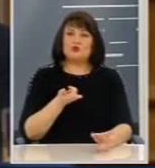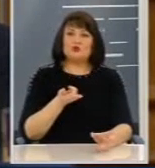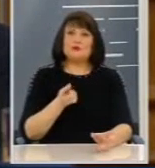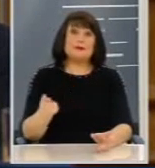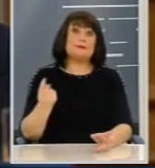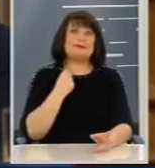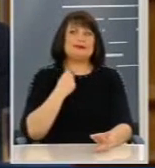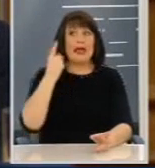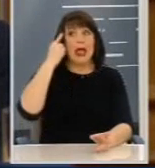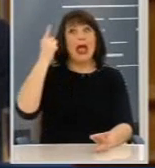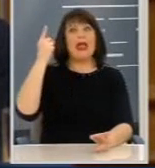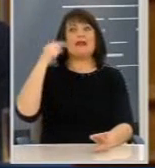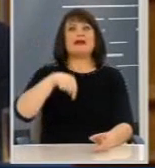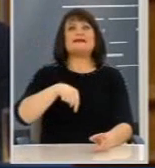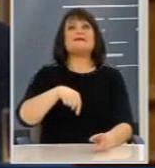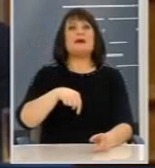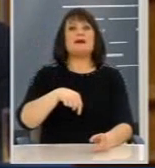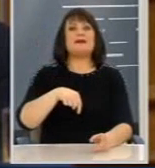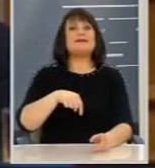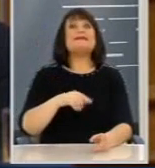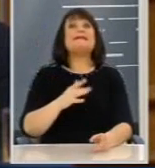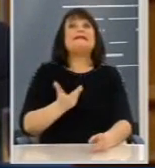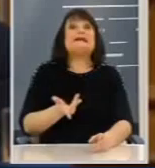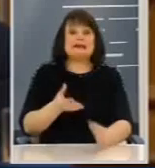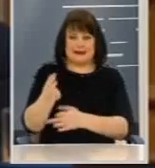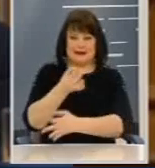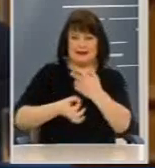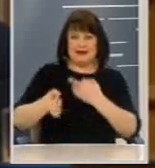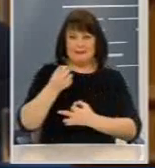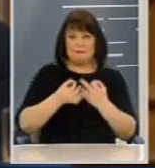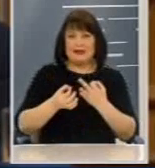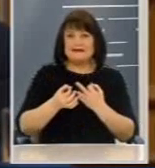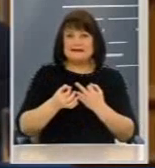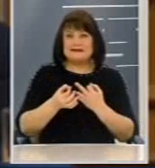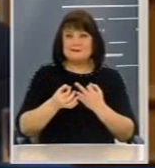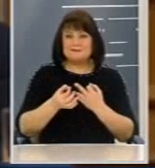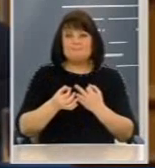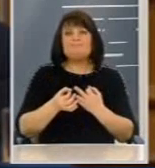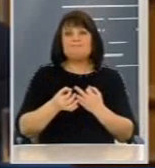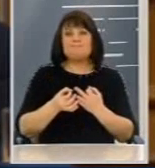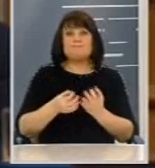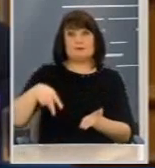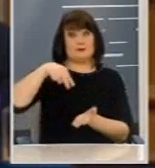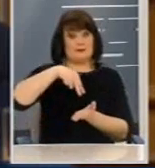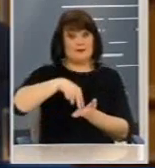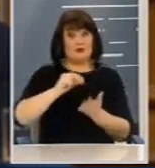ατυχή έμπνευση σήμερα να επικαλεστείτε για άλλη μια φορά και μάλιστα από το βήμα της